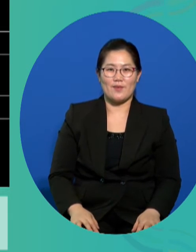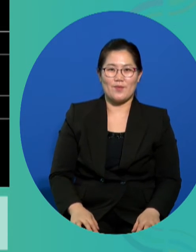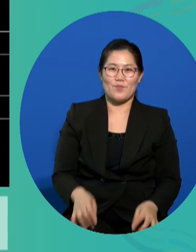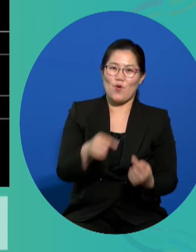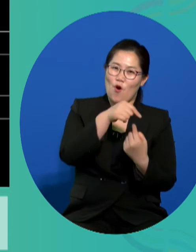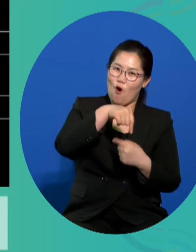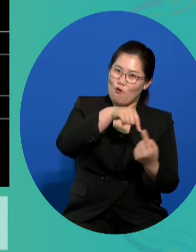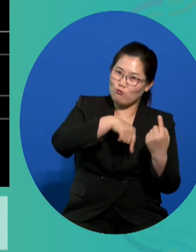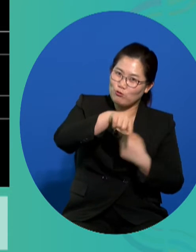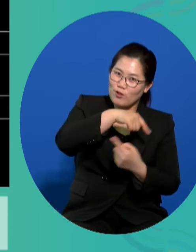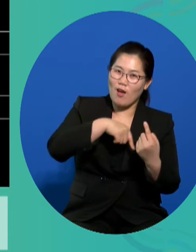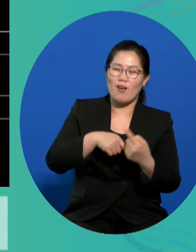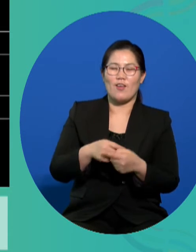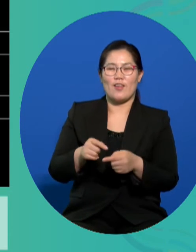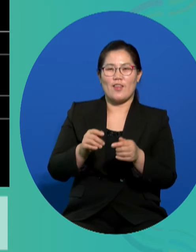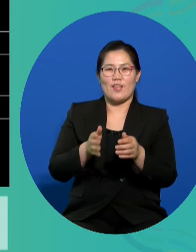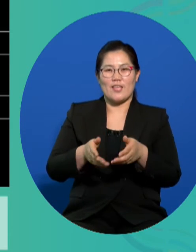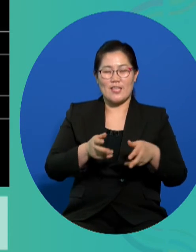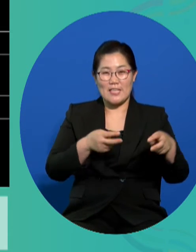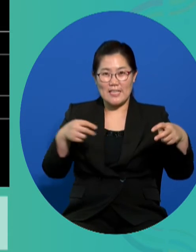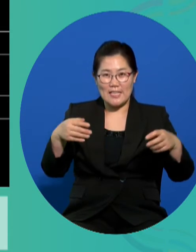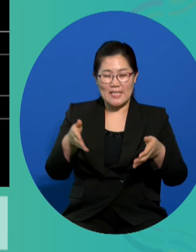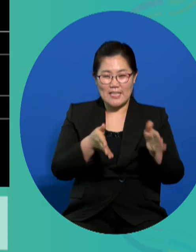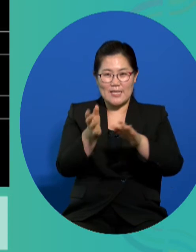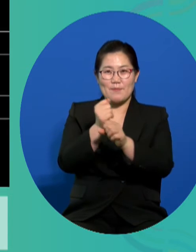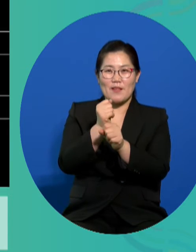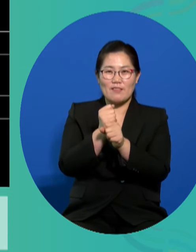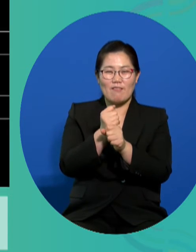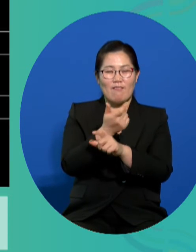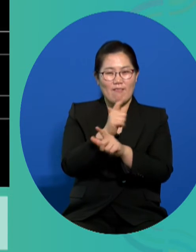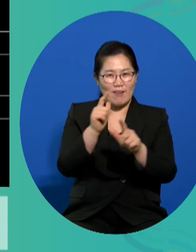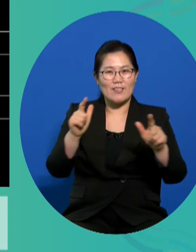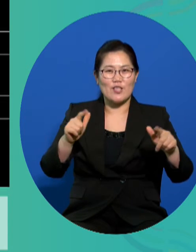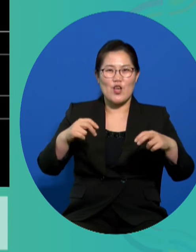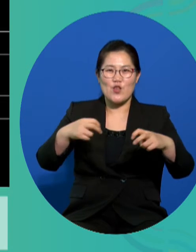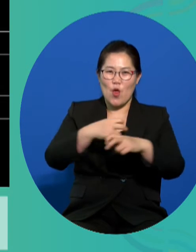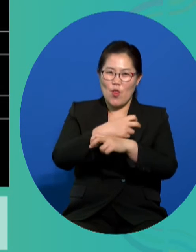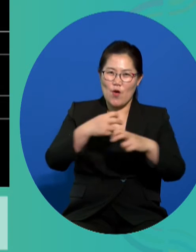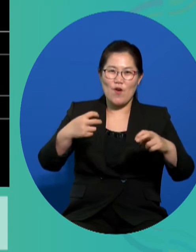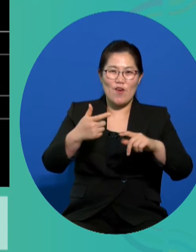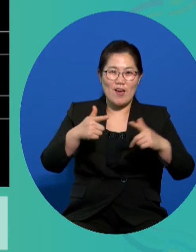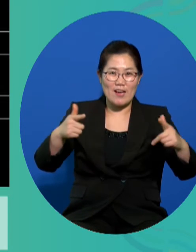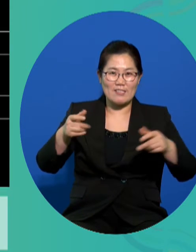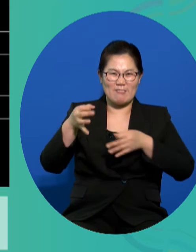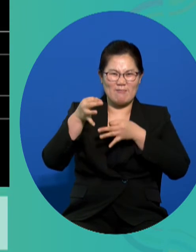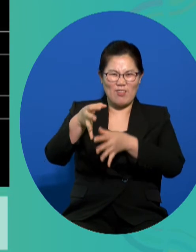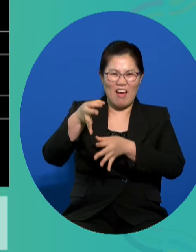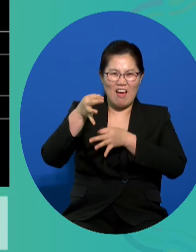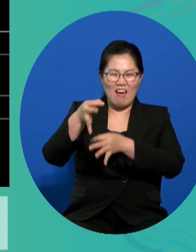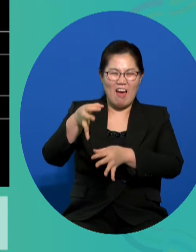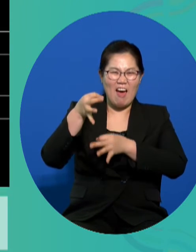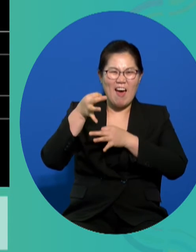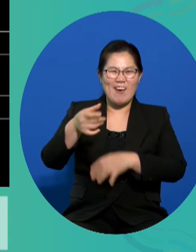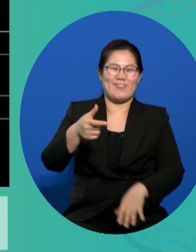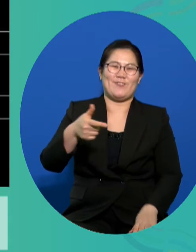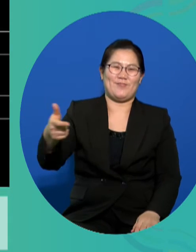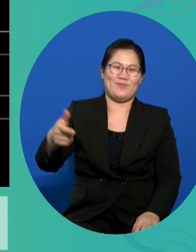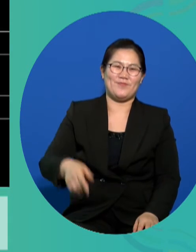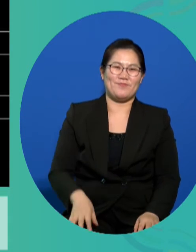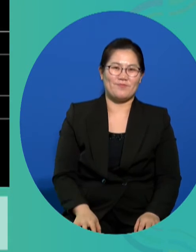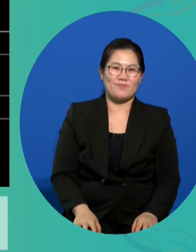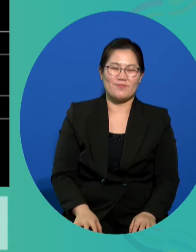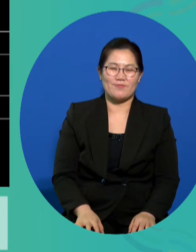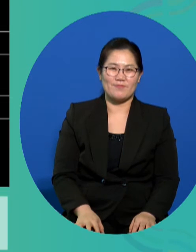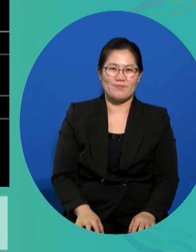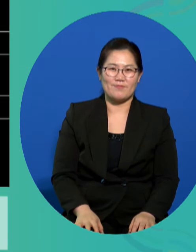운영비나 대간접 시설, 교통 이쪽 부분이 이제 교통 부분이 인프라 투자하는데 많은 비용이 들어갔죠, 사실. 이거는